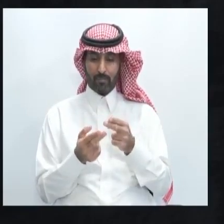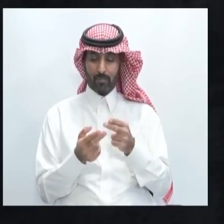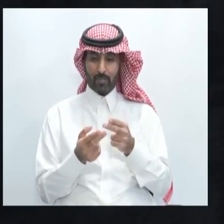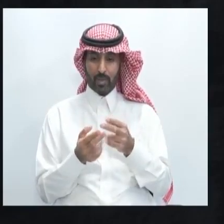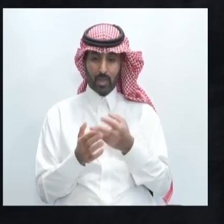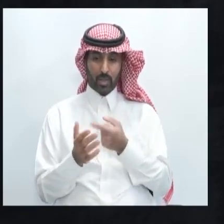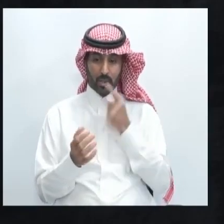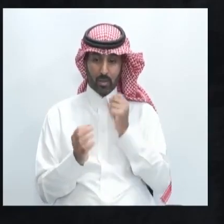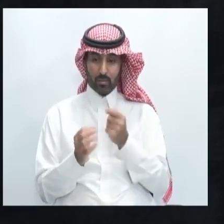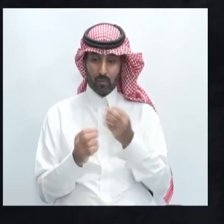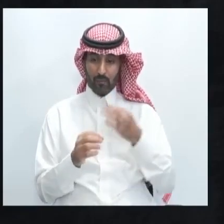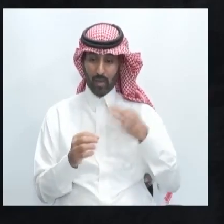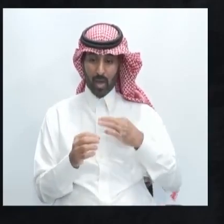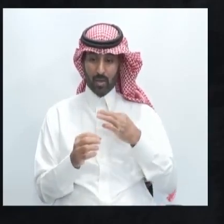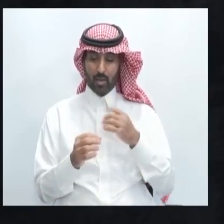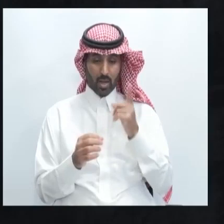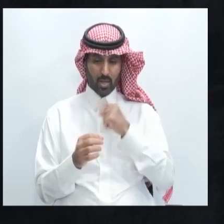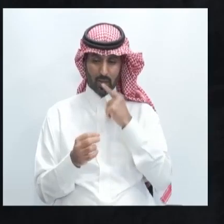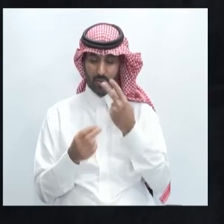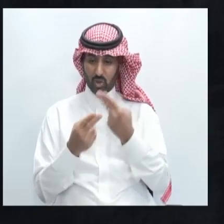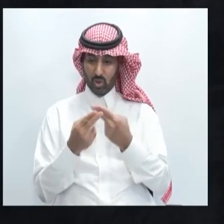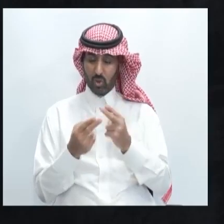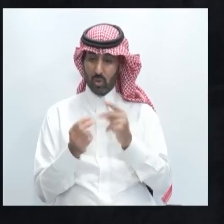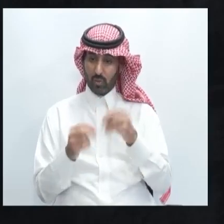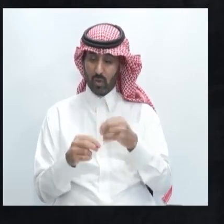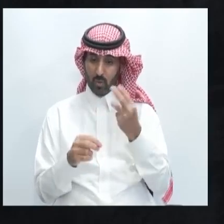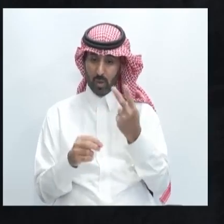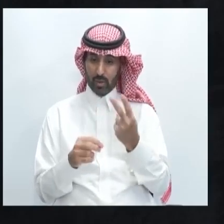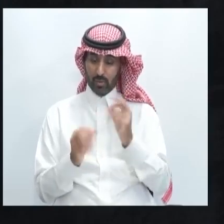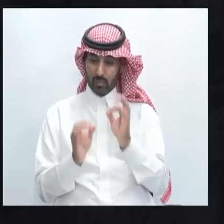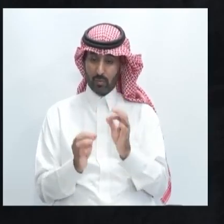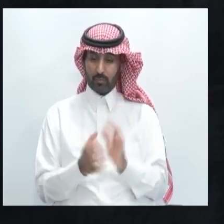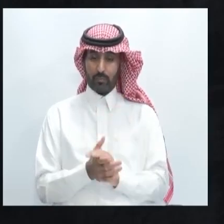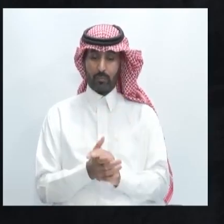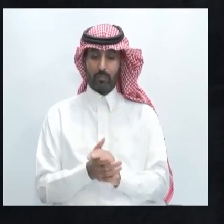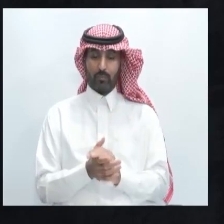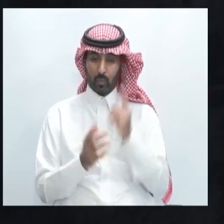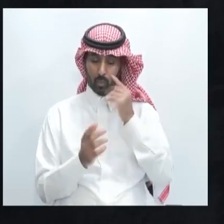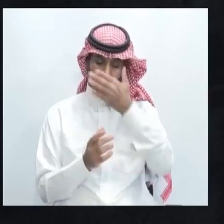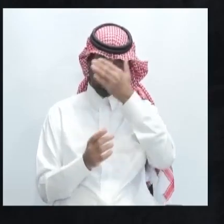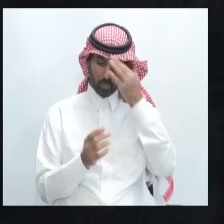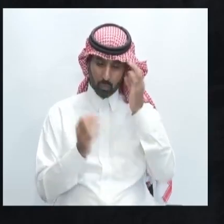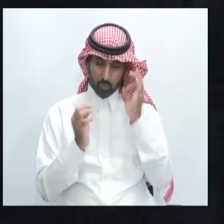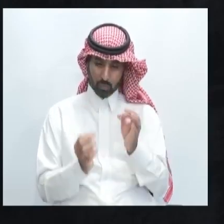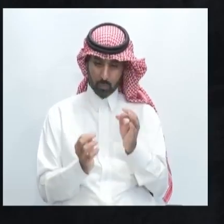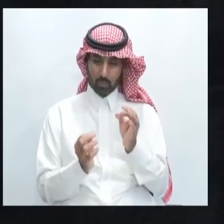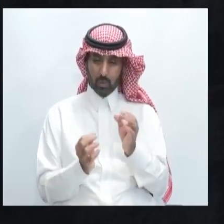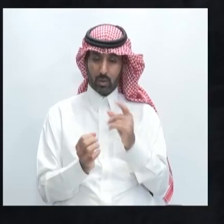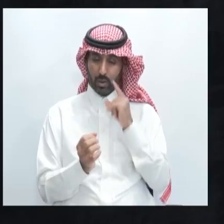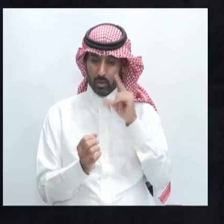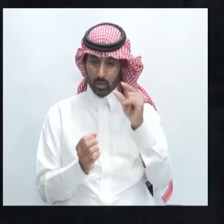ناتي بنتيجه منتجه ابدا اتمنى ان نحفظ هذه الخلاصه جيدا